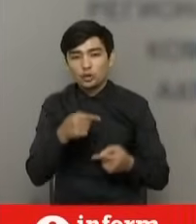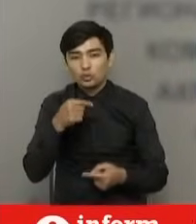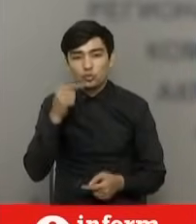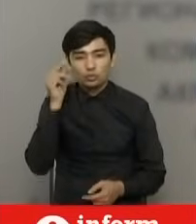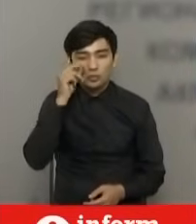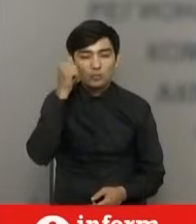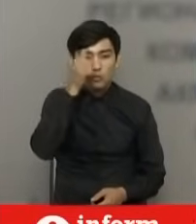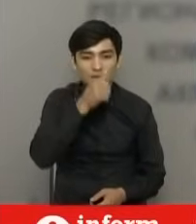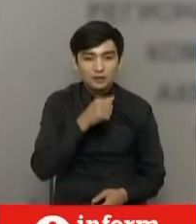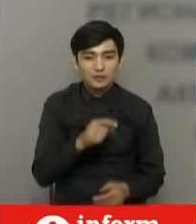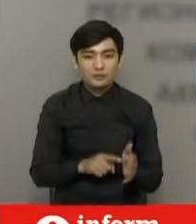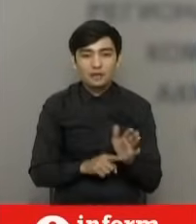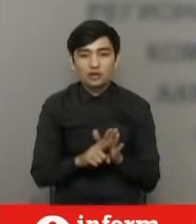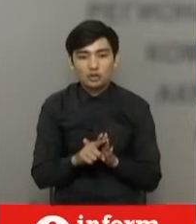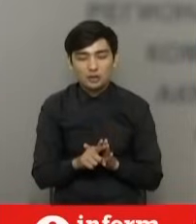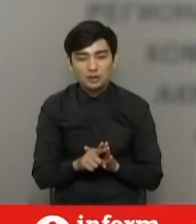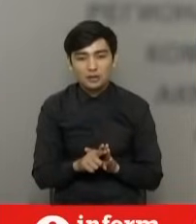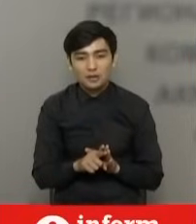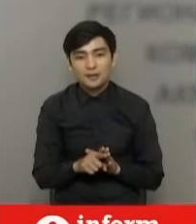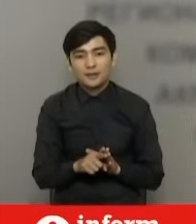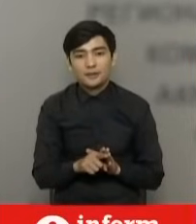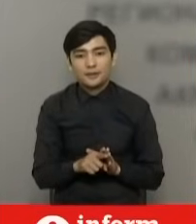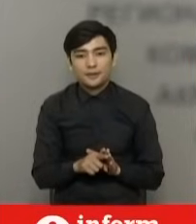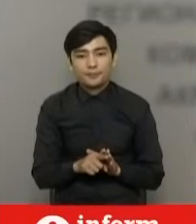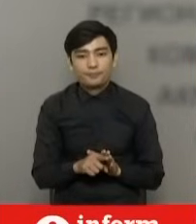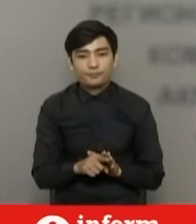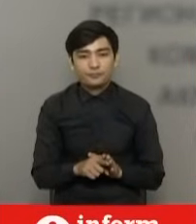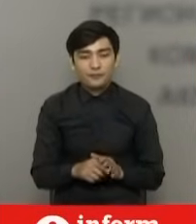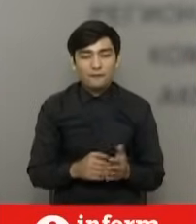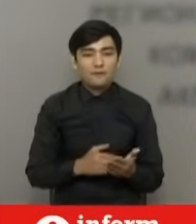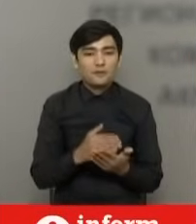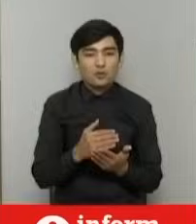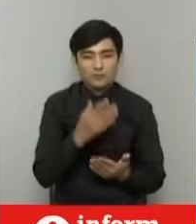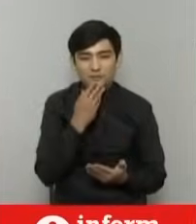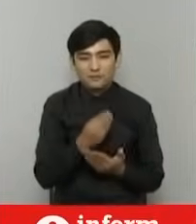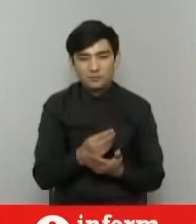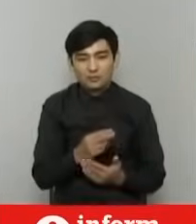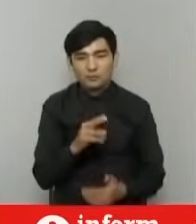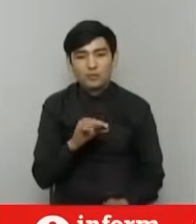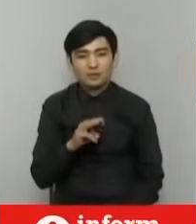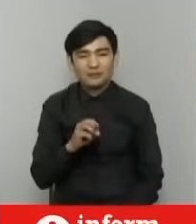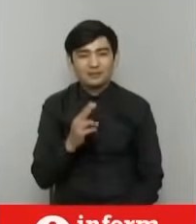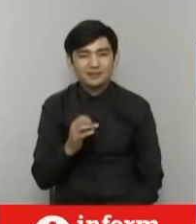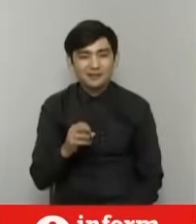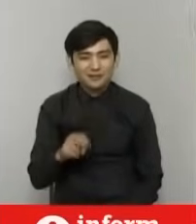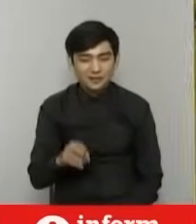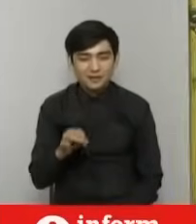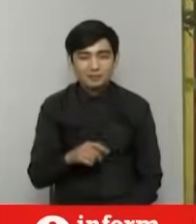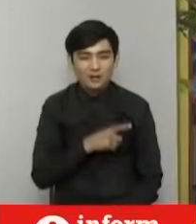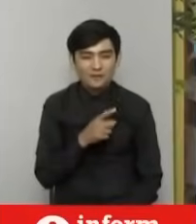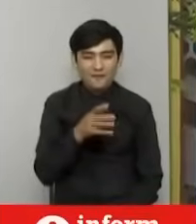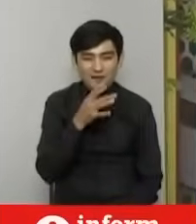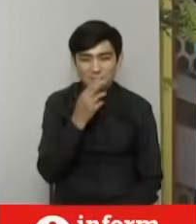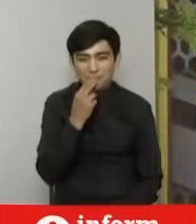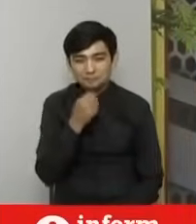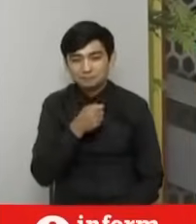следующий учебный год начали на таком высоком своем потенциале. Между тем, специалисты говорят, что переходный возраст все